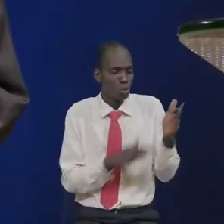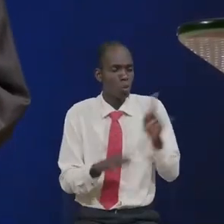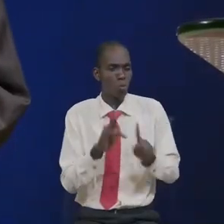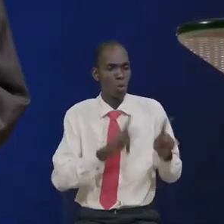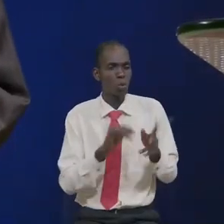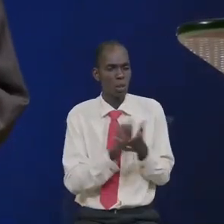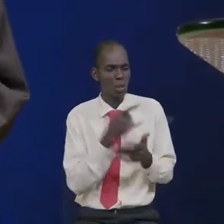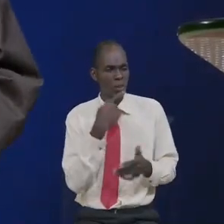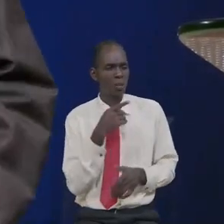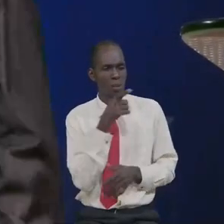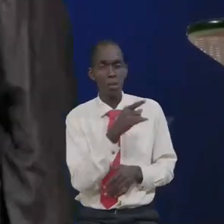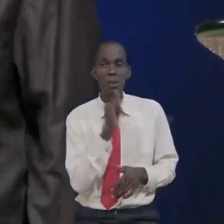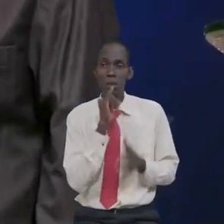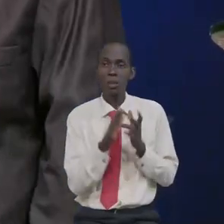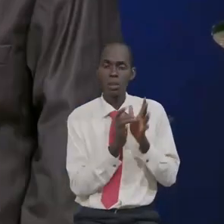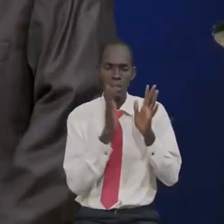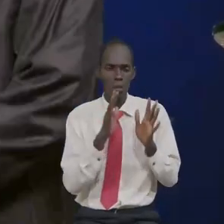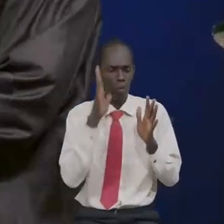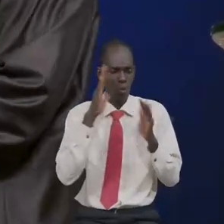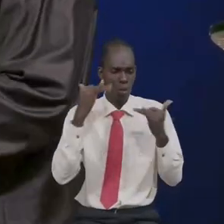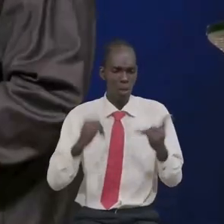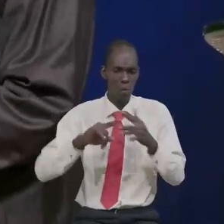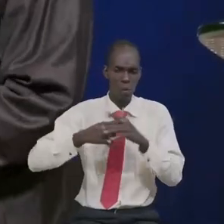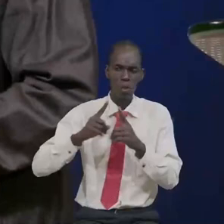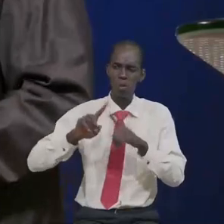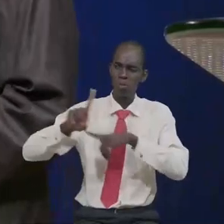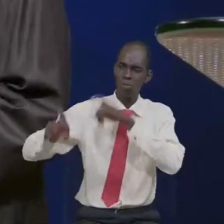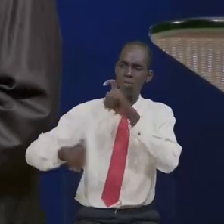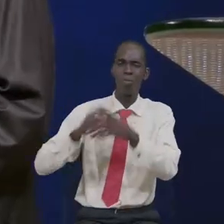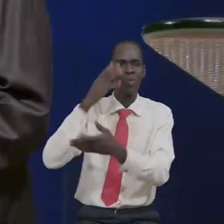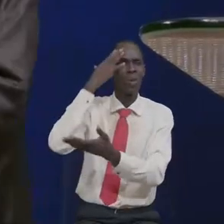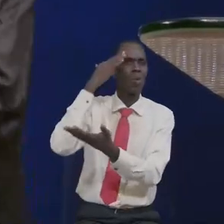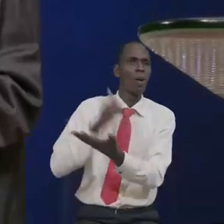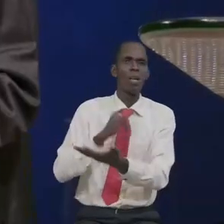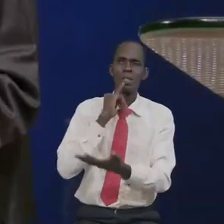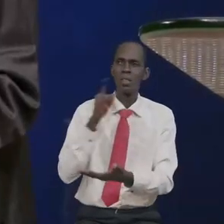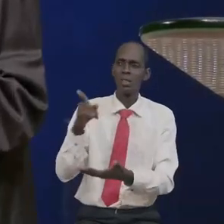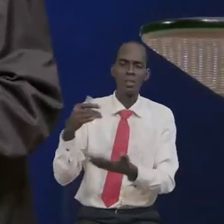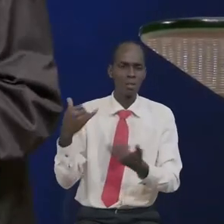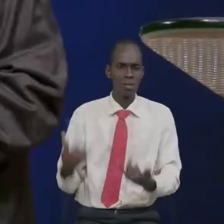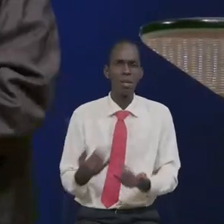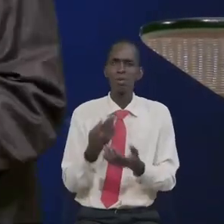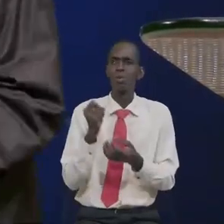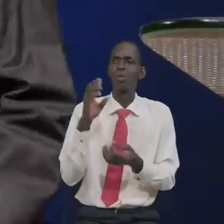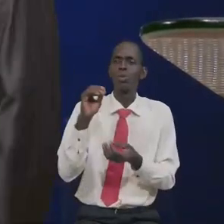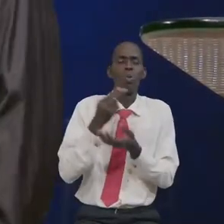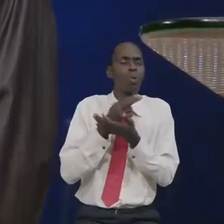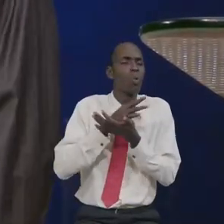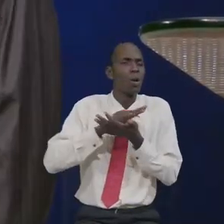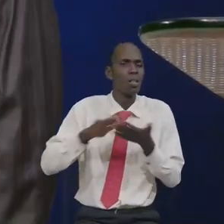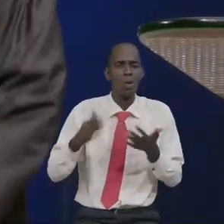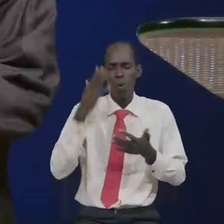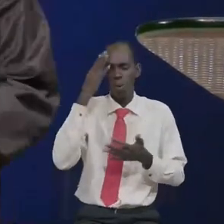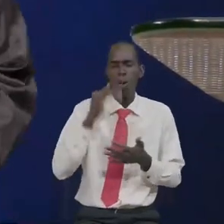lui est-il trop pieux? Pourquoi lui a une conviction particulière? Pourquoi il mène la vie qui est